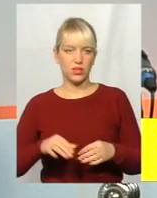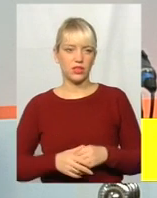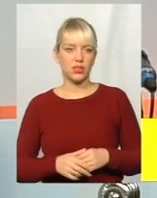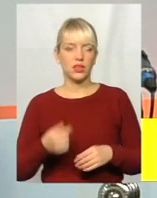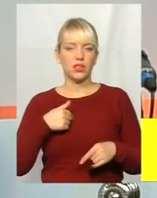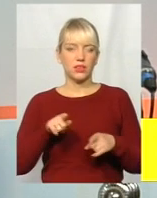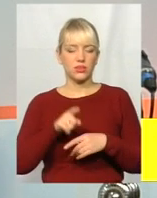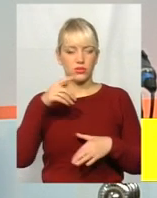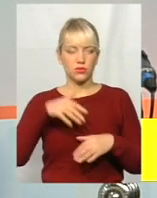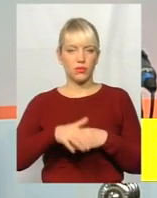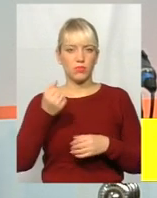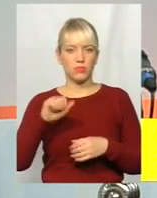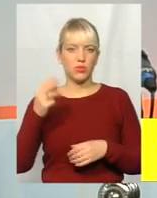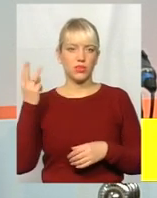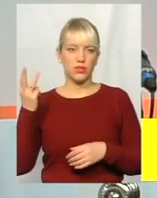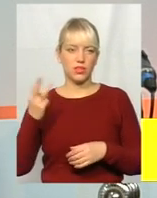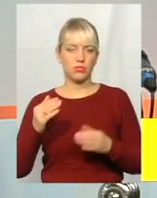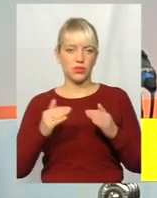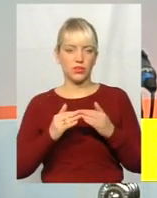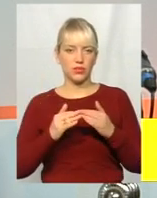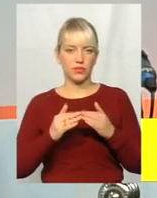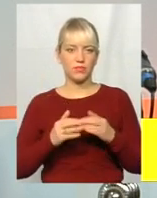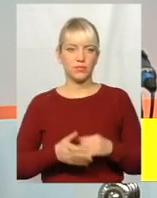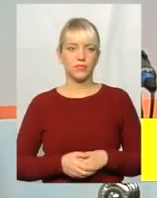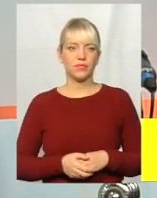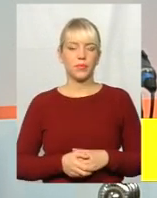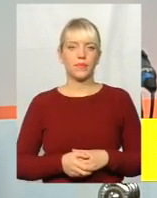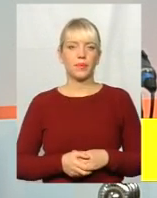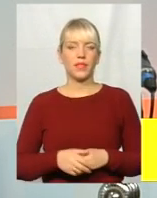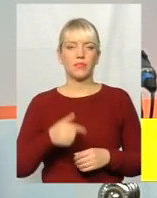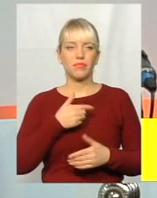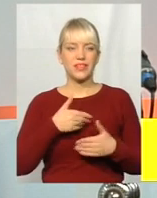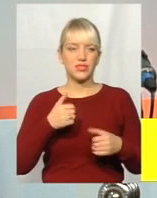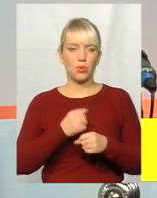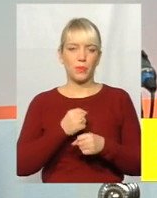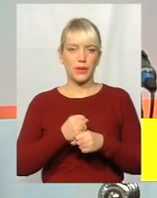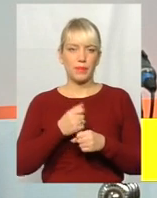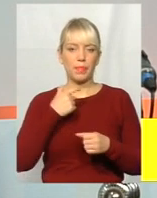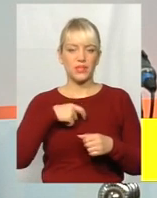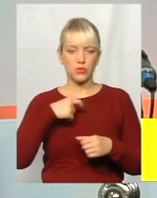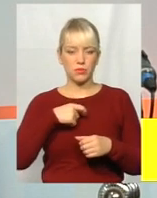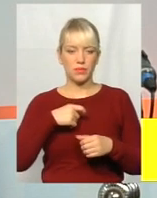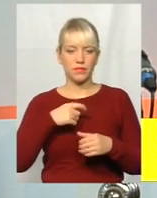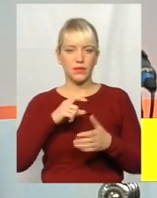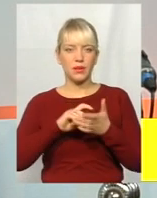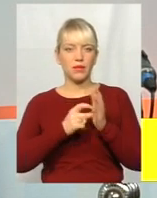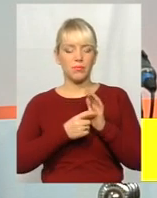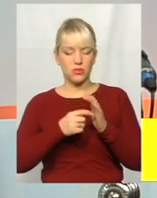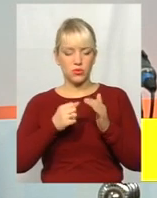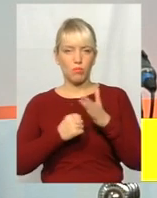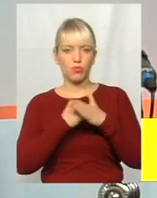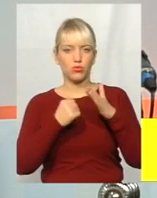Перемоги 3. Будинок. Ми зробили собі підсобку. Як це виглядає